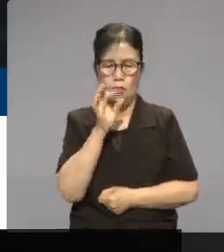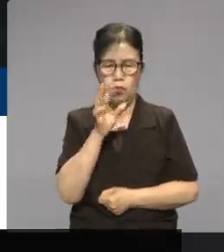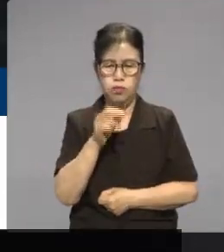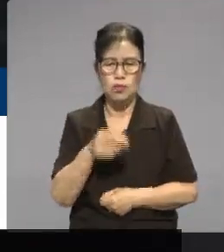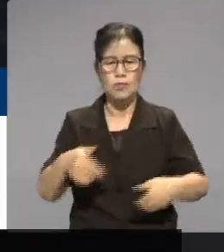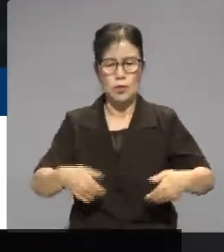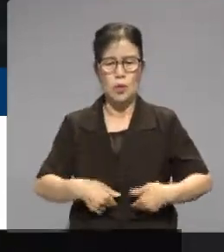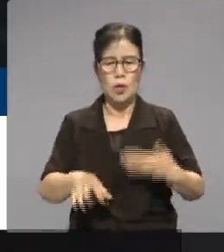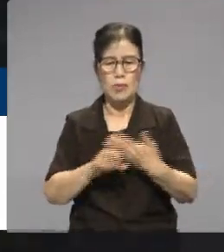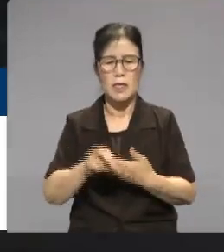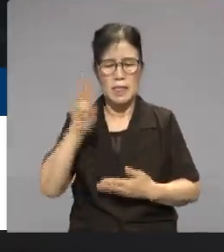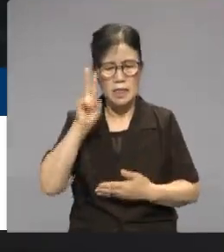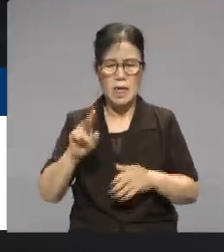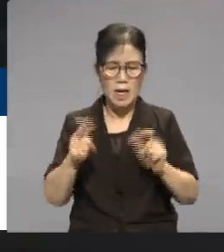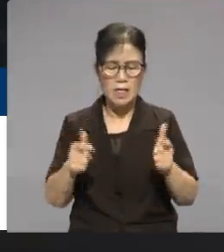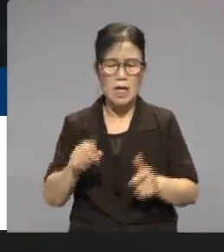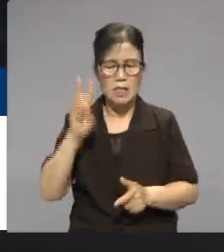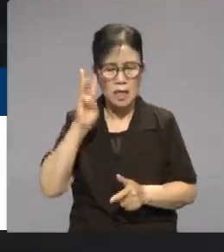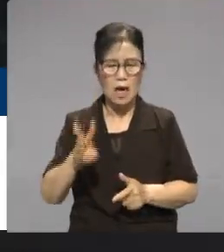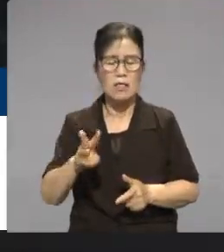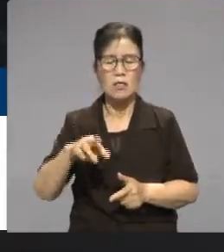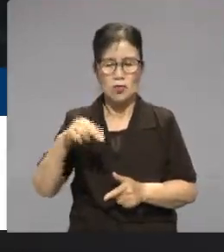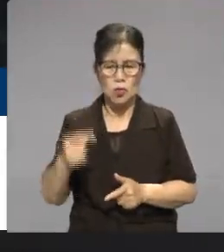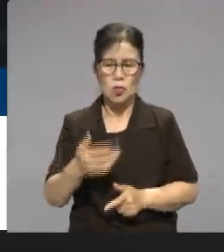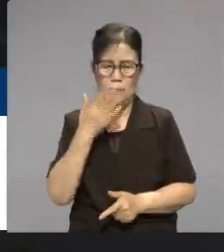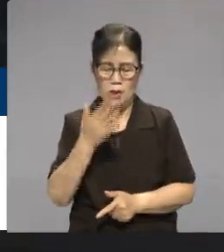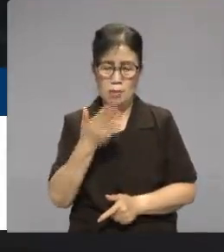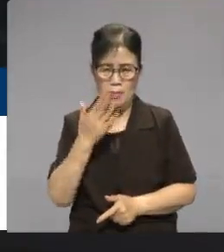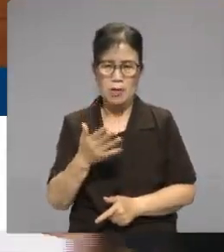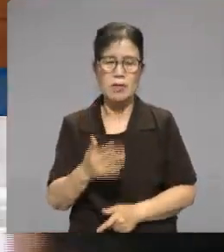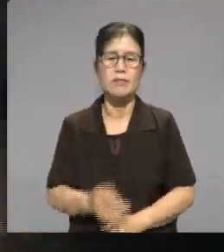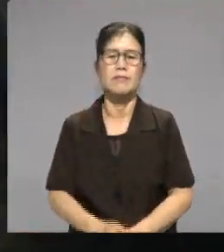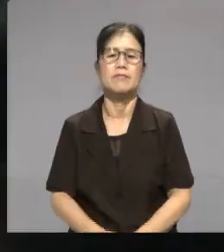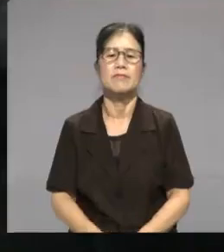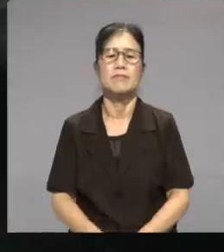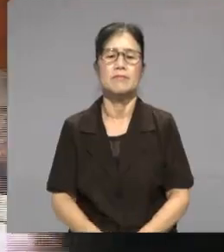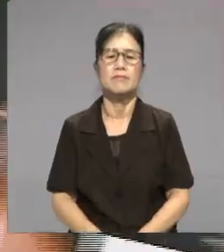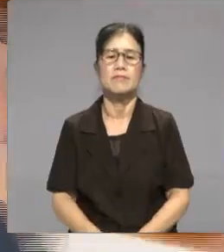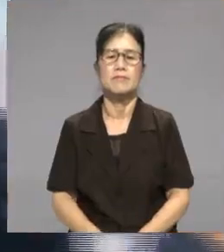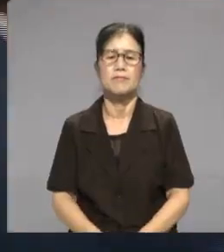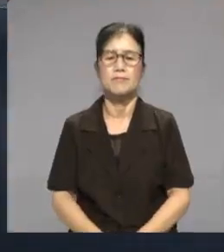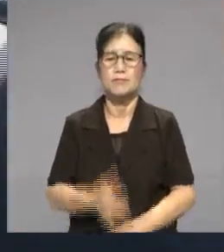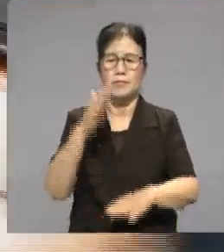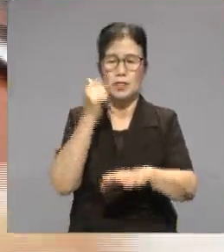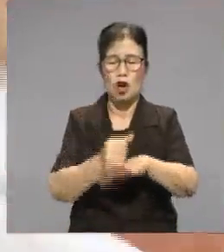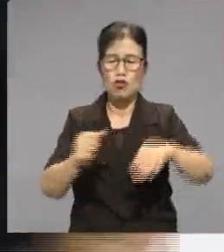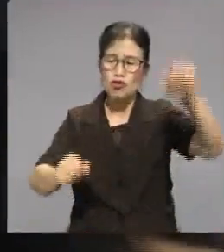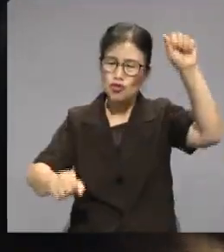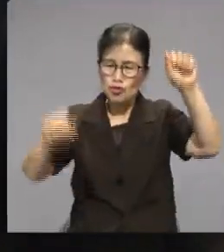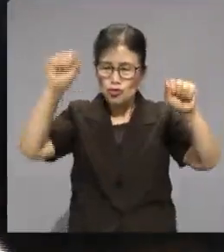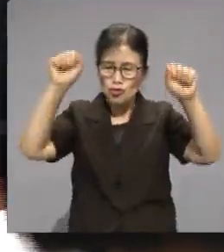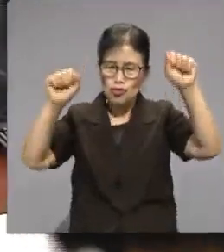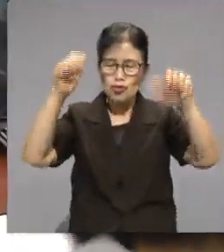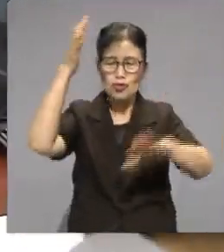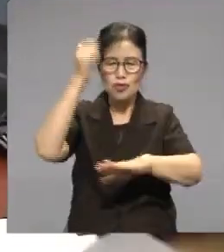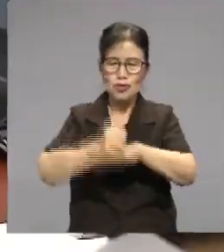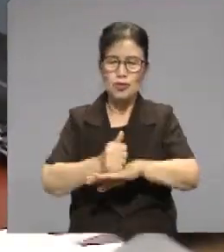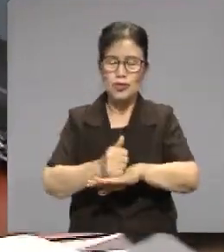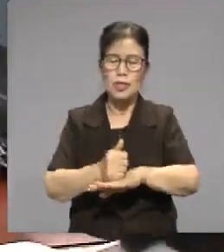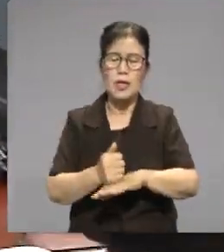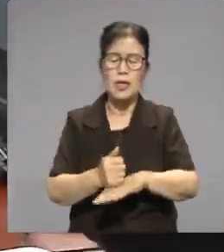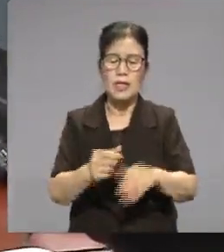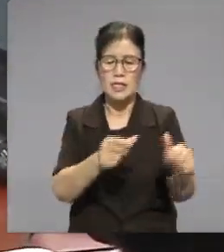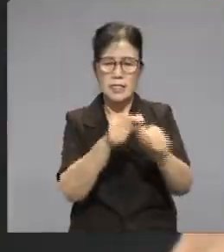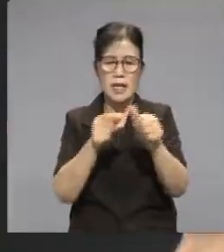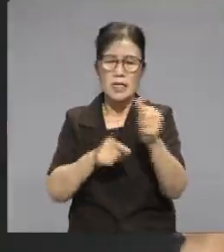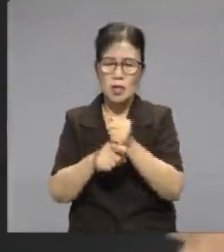필요하면 어 이틀이 아니라 사흘도 할 수 있는 건 아니겠습니까 결국 거수 투표 끝에 과방위는 인사